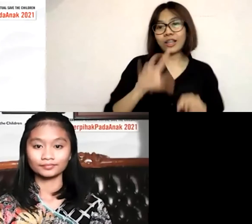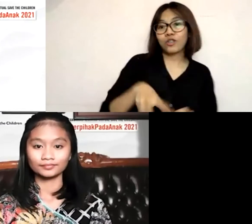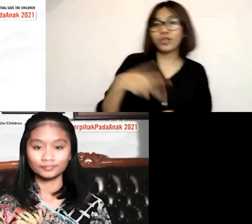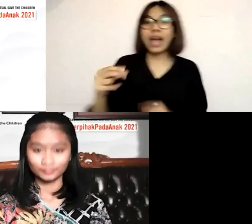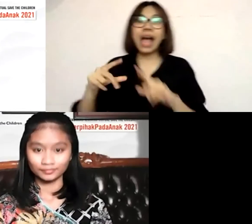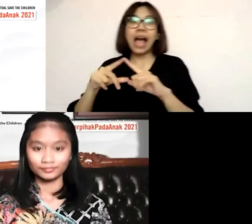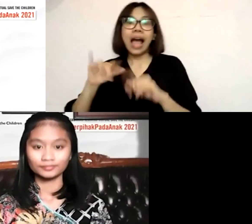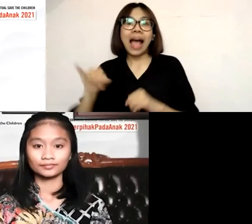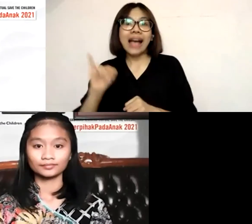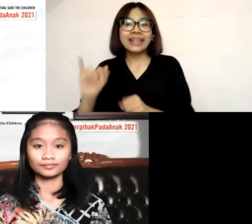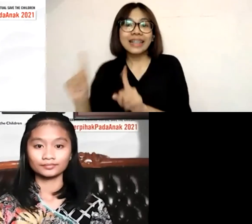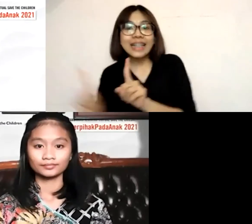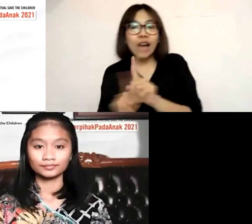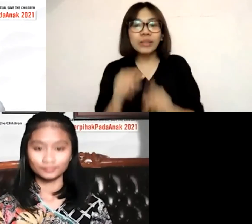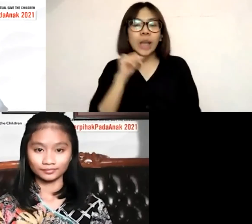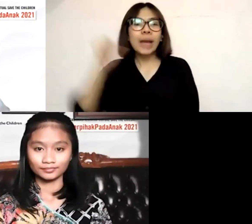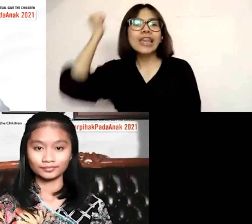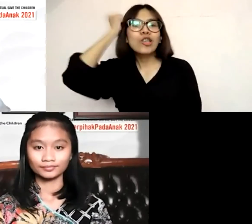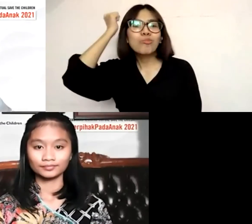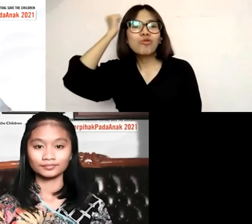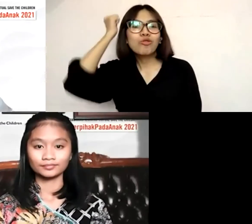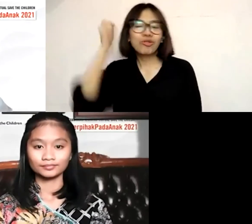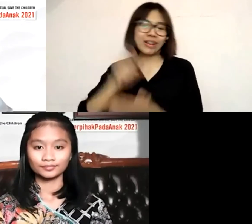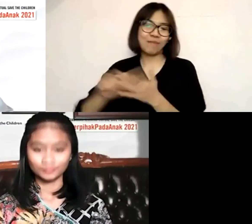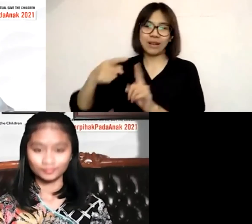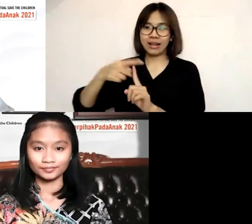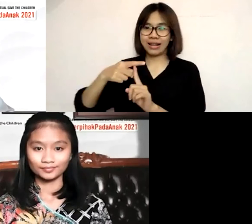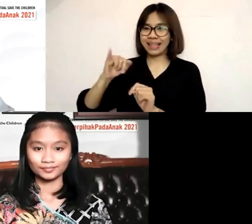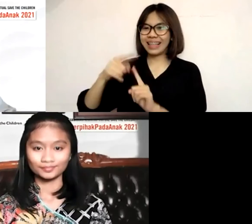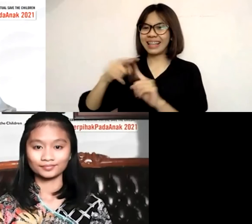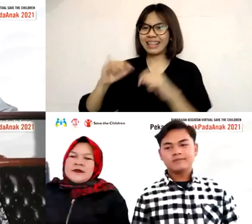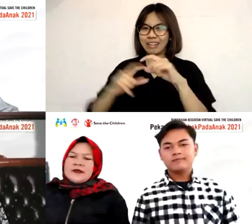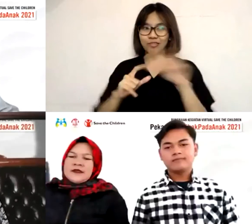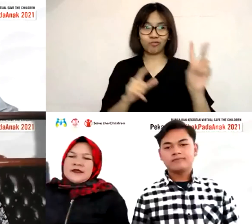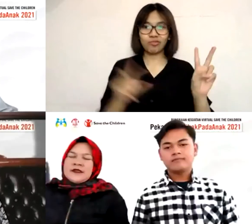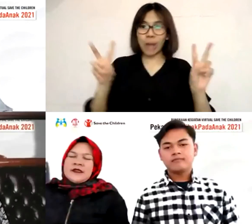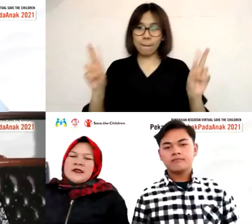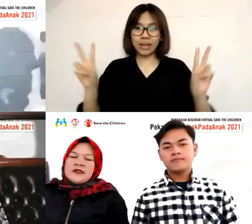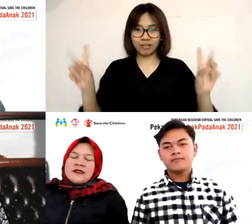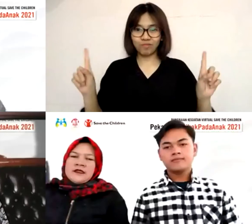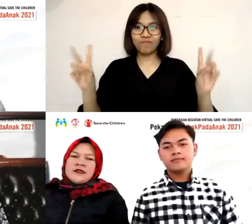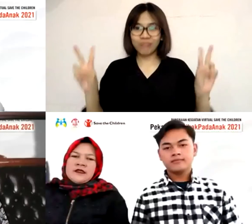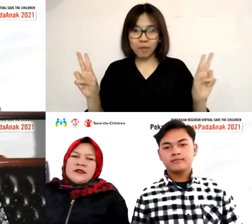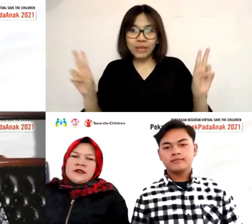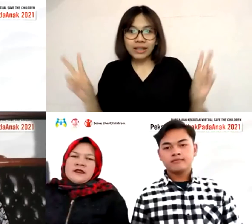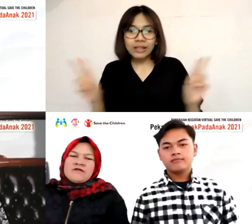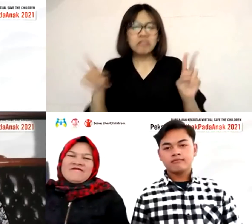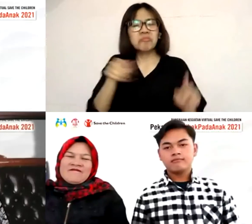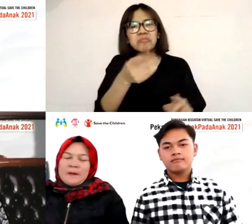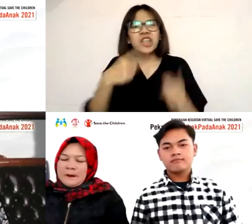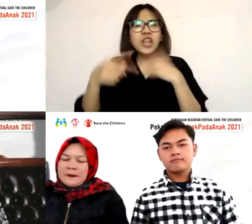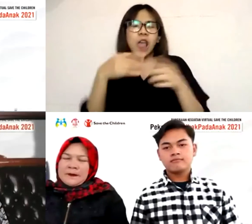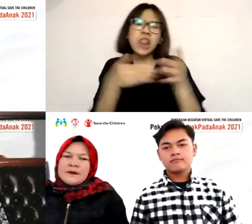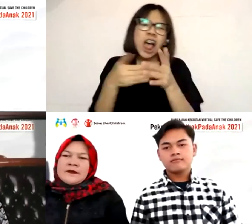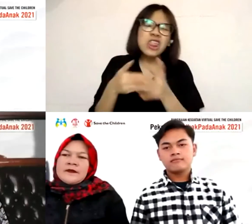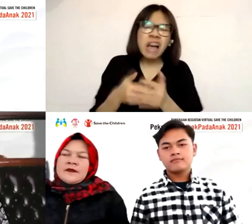Ibu Imas, dan gurunya, yaitu Ibu Titis, ya, yang nanti akan bercerita tentang tantangan apa yang dihadapi. Saya